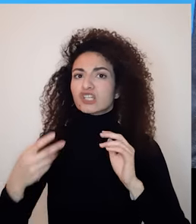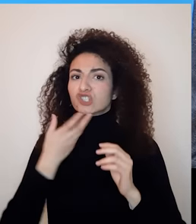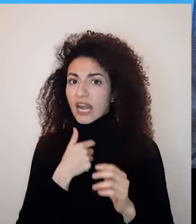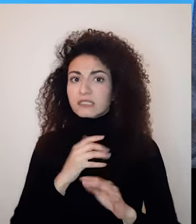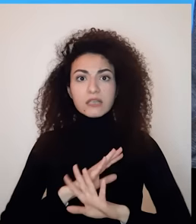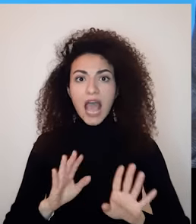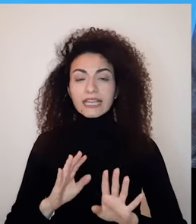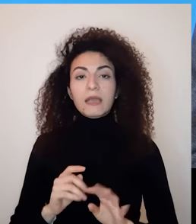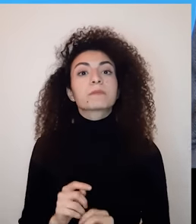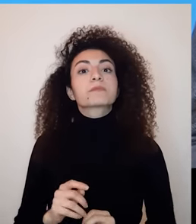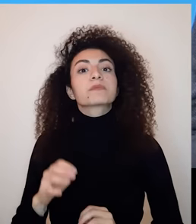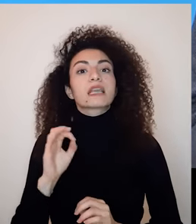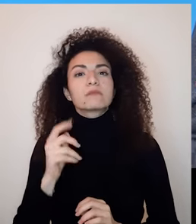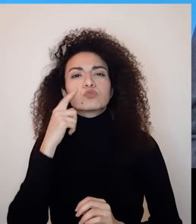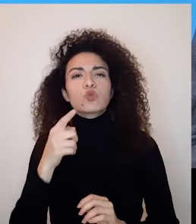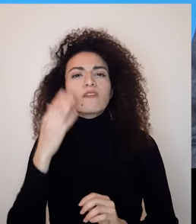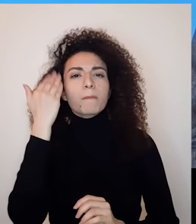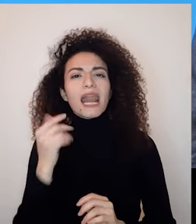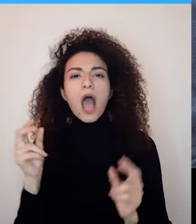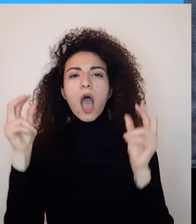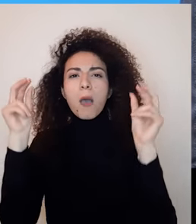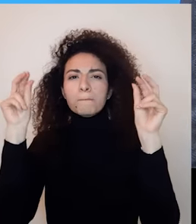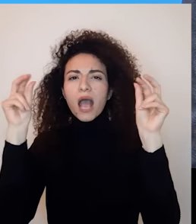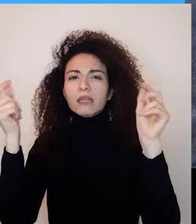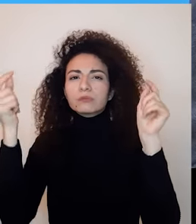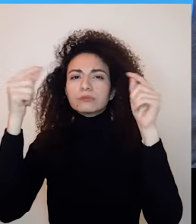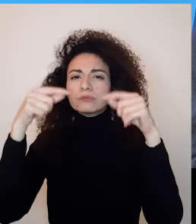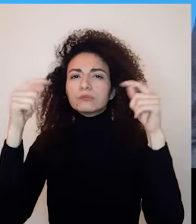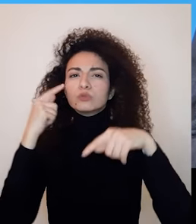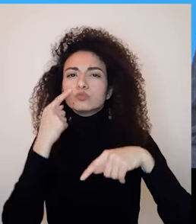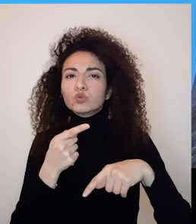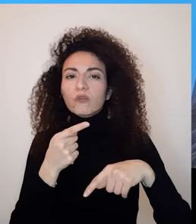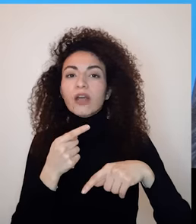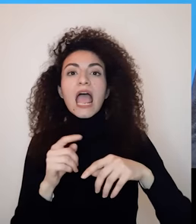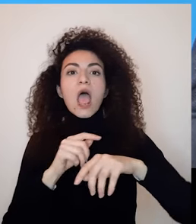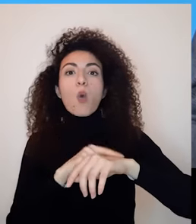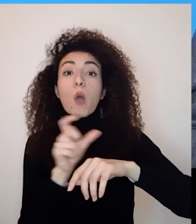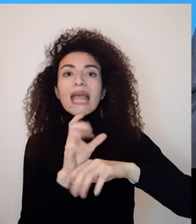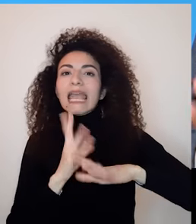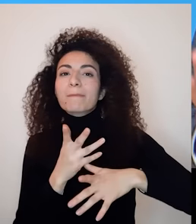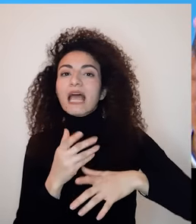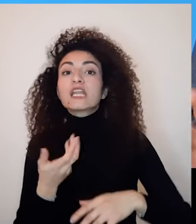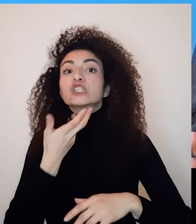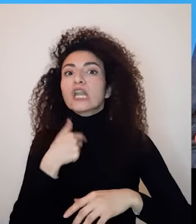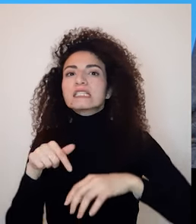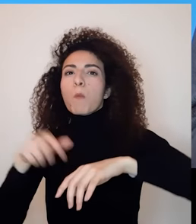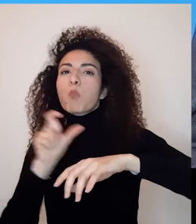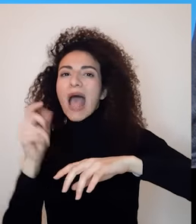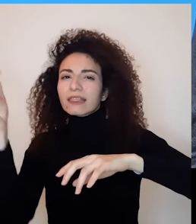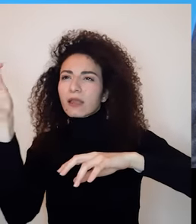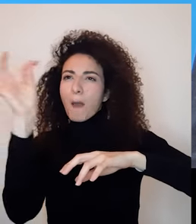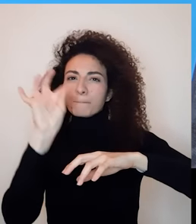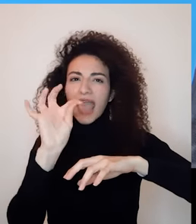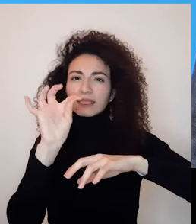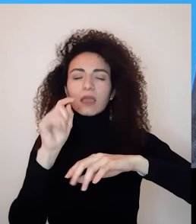إمكانية العلاقة الزوجية، هون من الممكن مراقبة الإباضة عند الزوجة والطلب منهم إقامة علاقة زوجية وقت